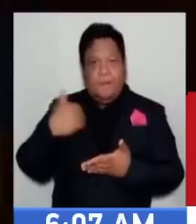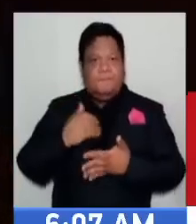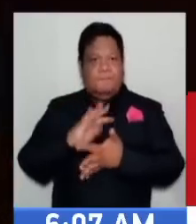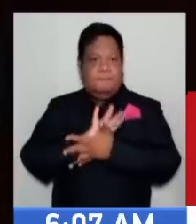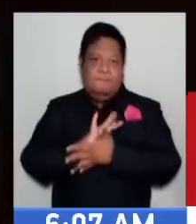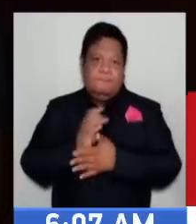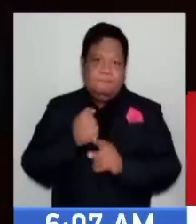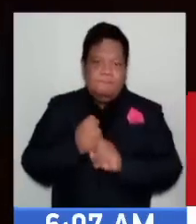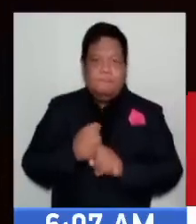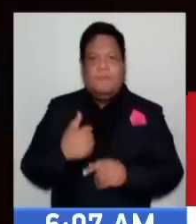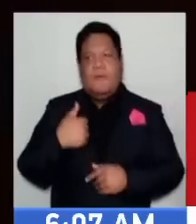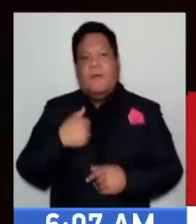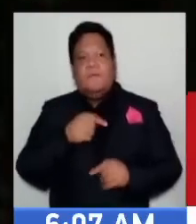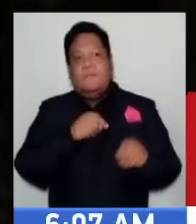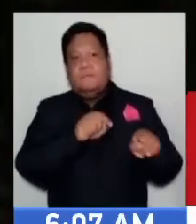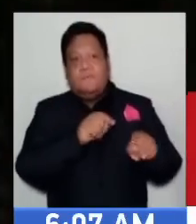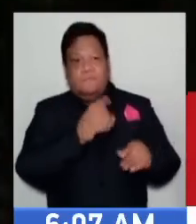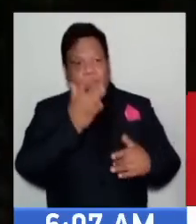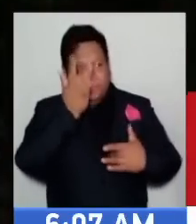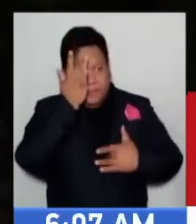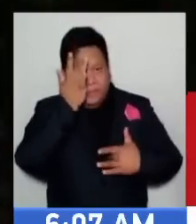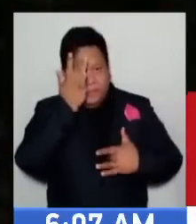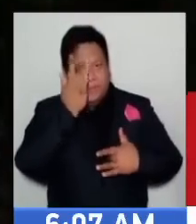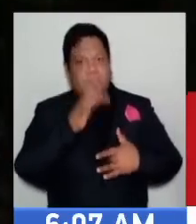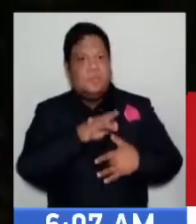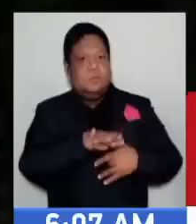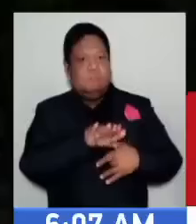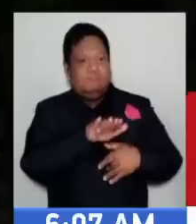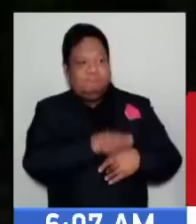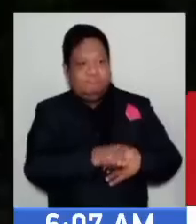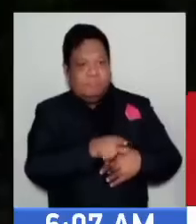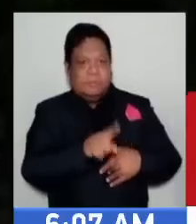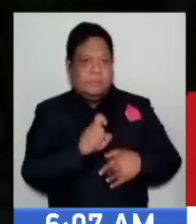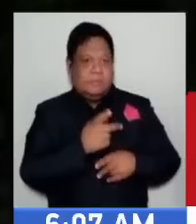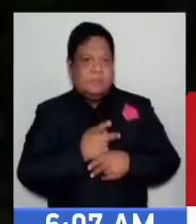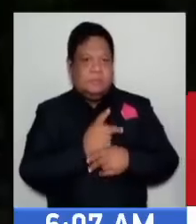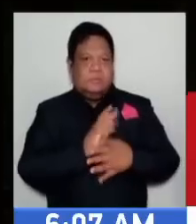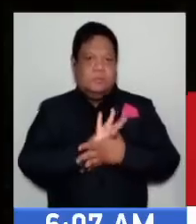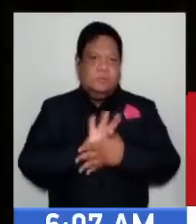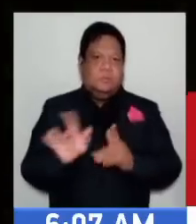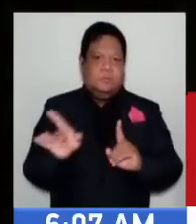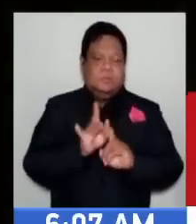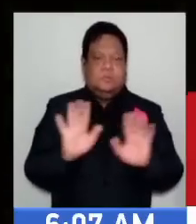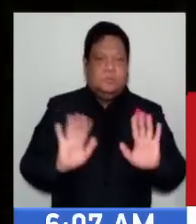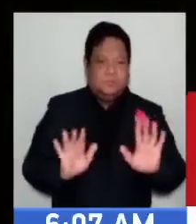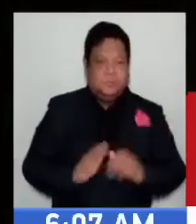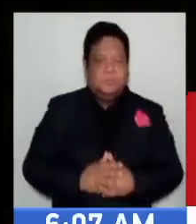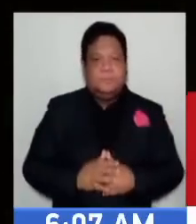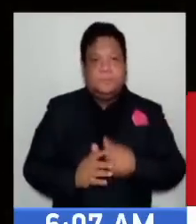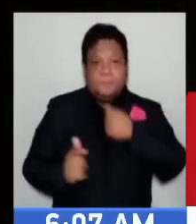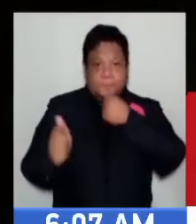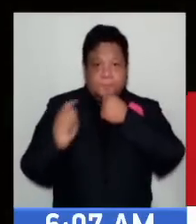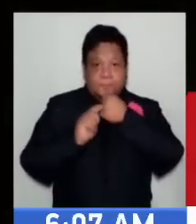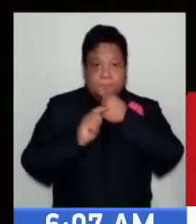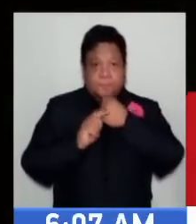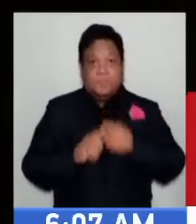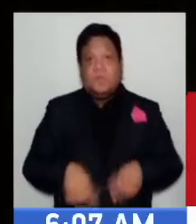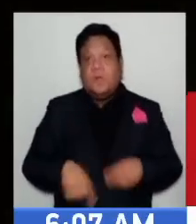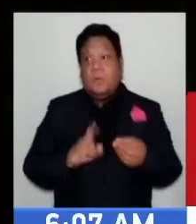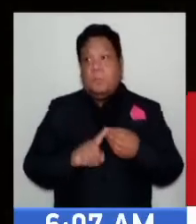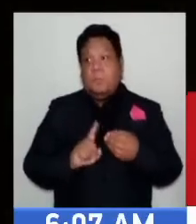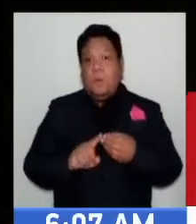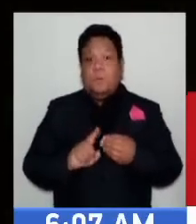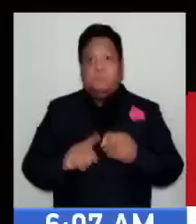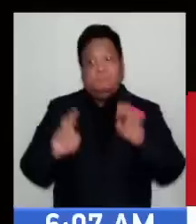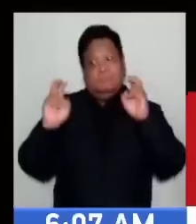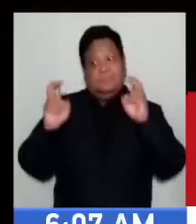trying to be very careful with COVID. Bagamat ang kaso ay may kinalaman sa child abuse, hindi raw sinasabi ng DSWD na may physical